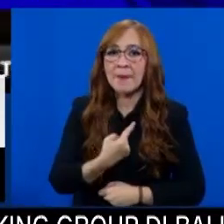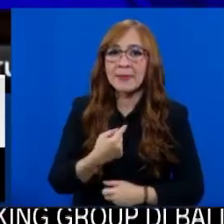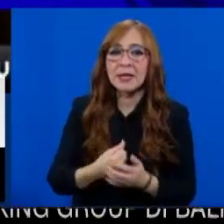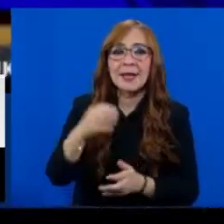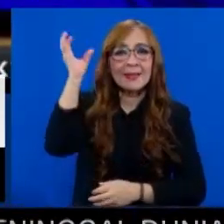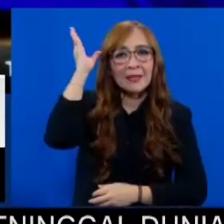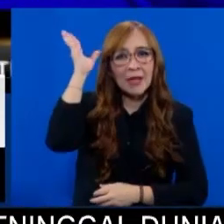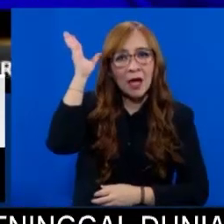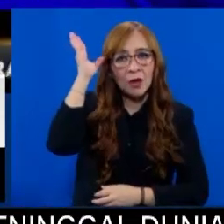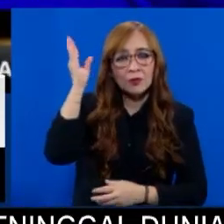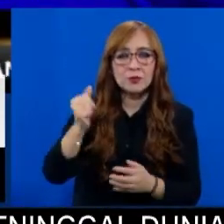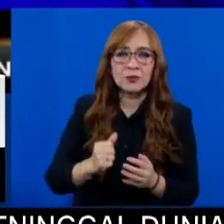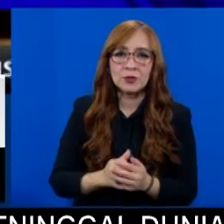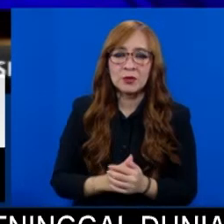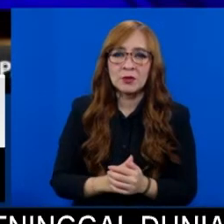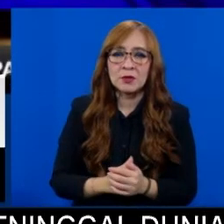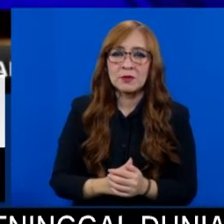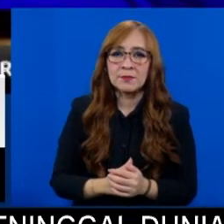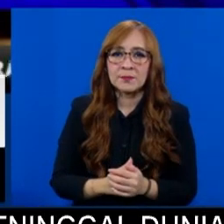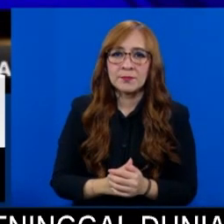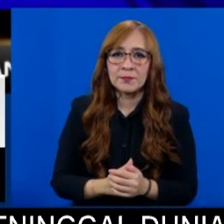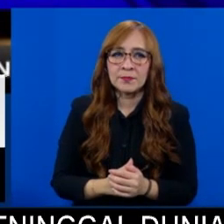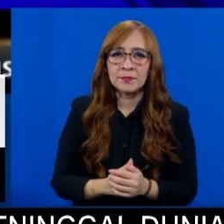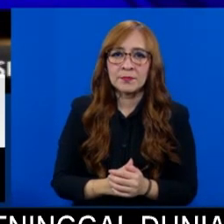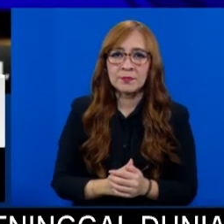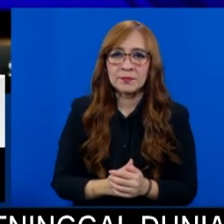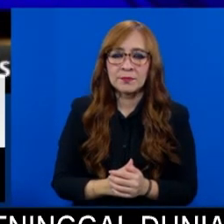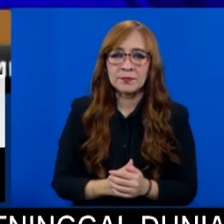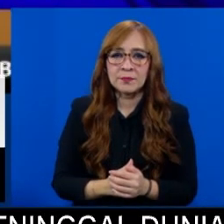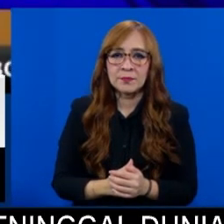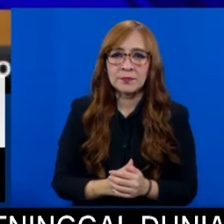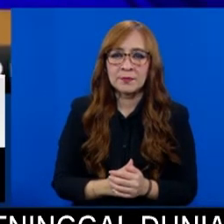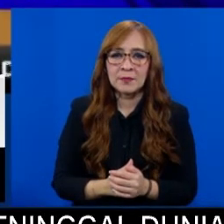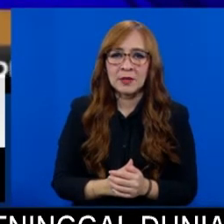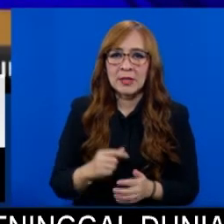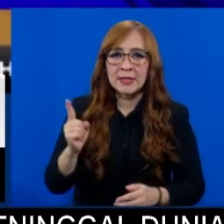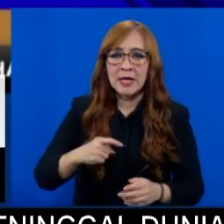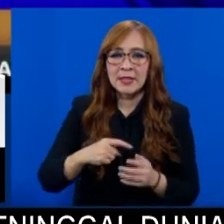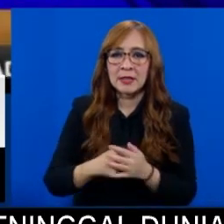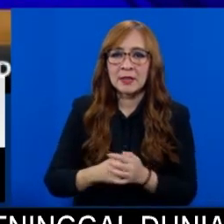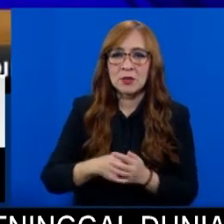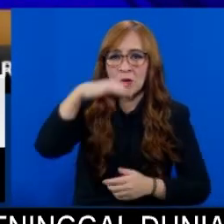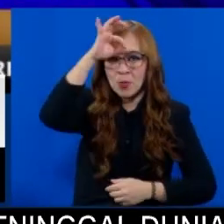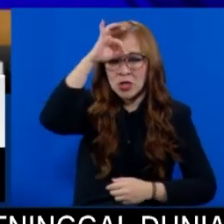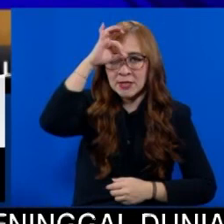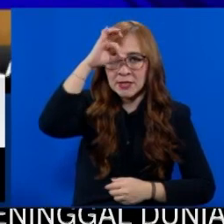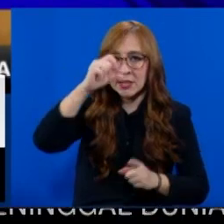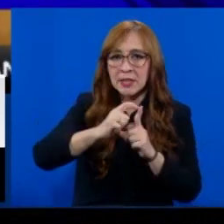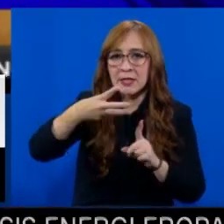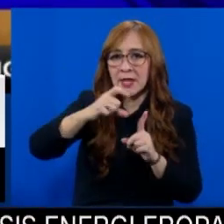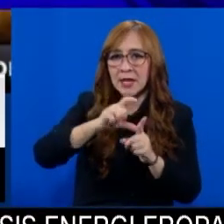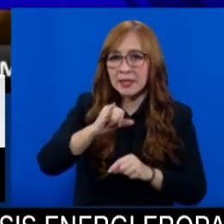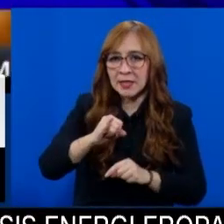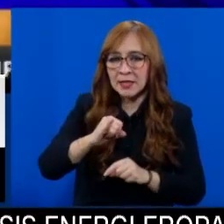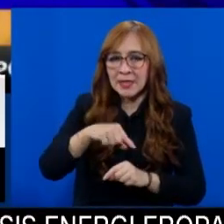resmi dari pihak kepolisian dalam hal ini dari pihak Kadiv Humas. Ini apakah Putri sudah datang atau